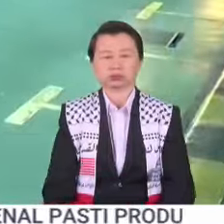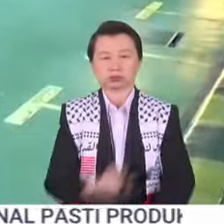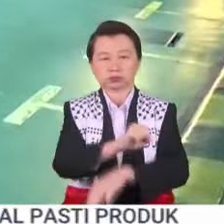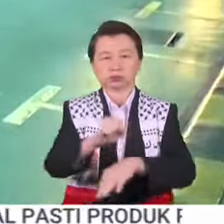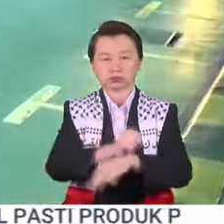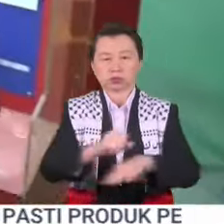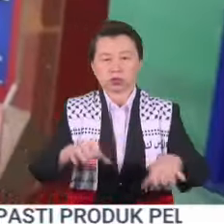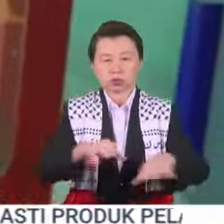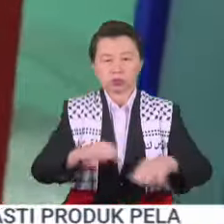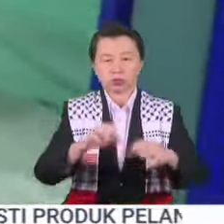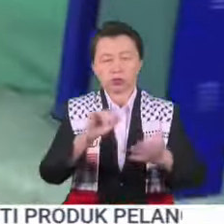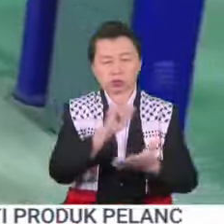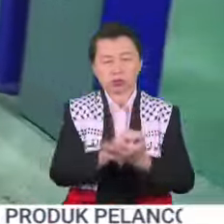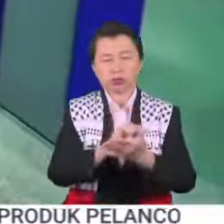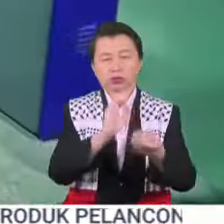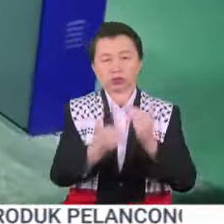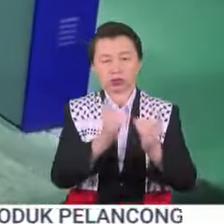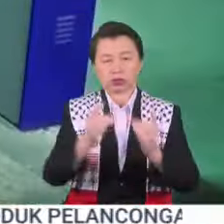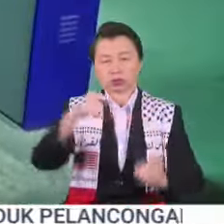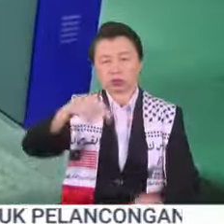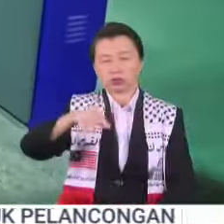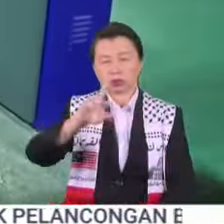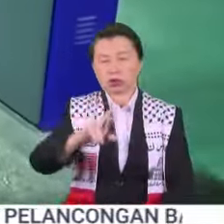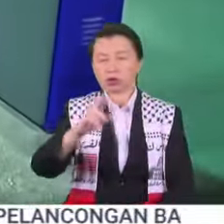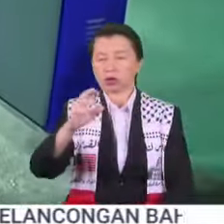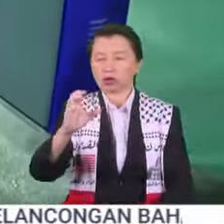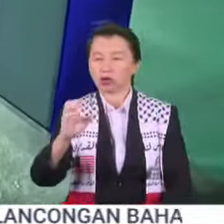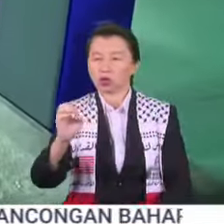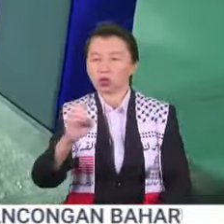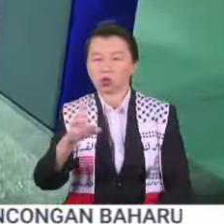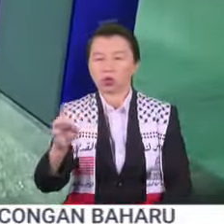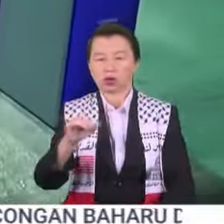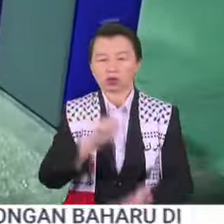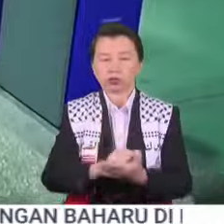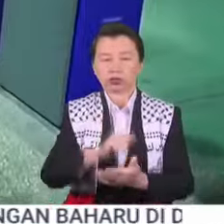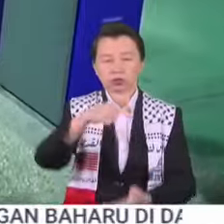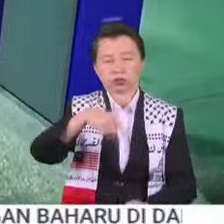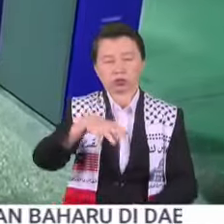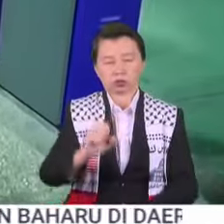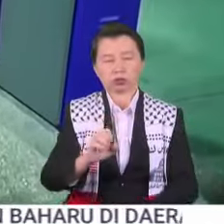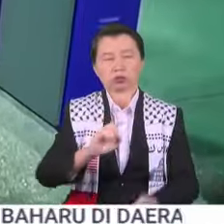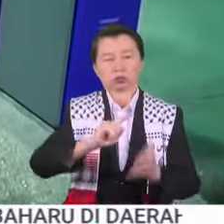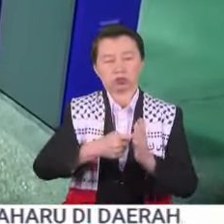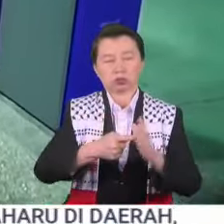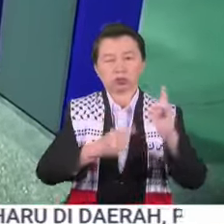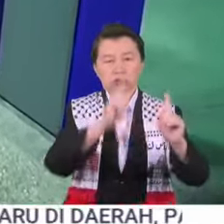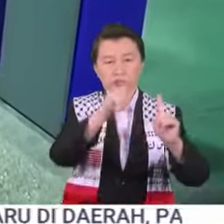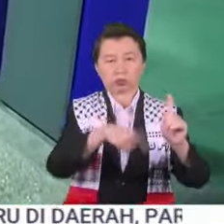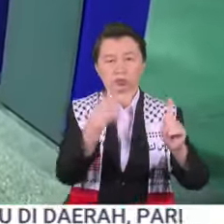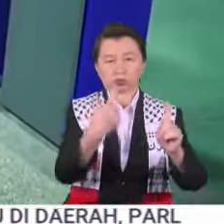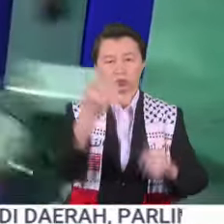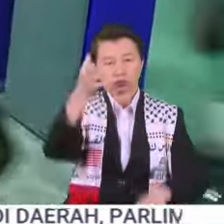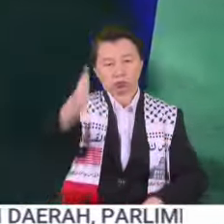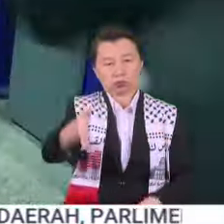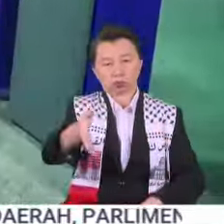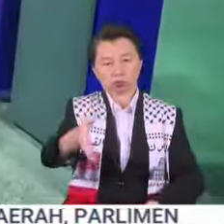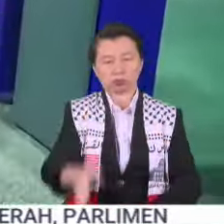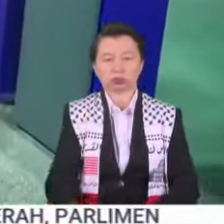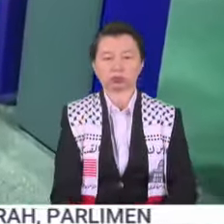Singapura melaksanakan kaedah digital QR code bagi pergerakan keluar masuk di CIQ bermula 1 Januari depan.